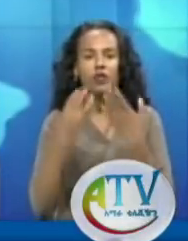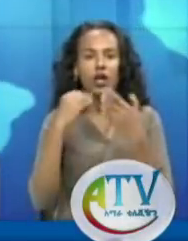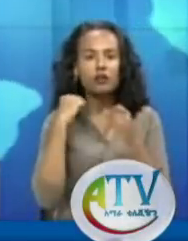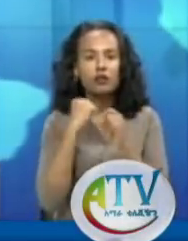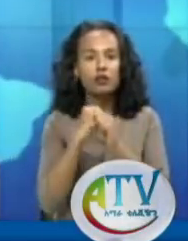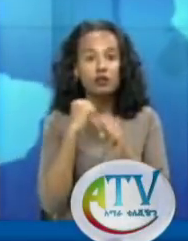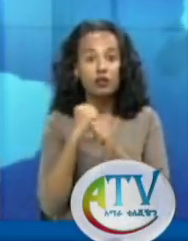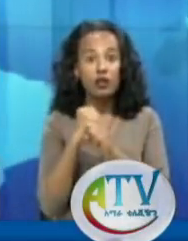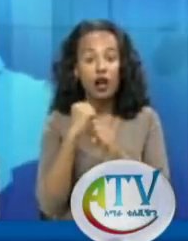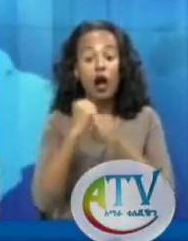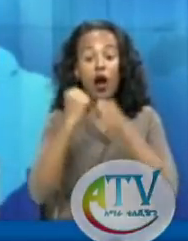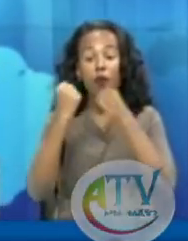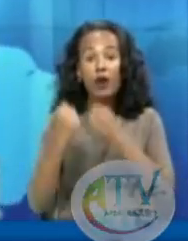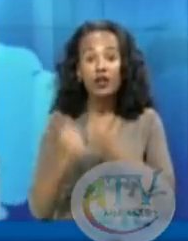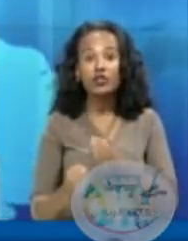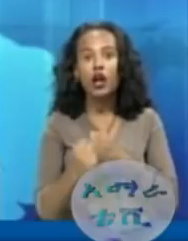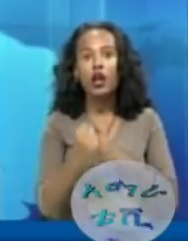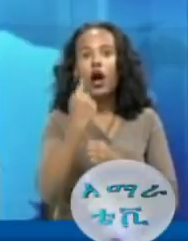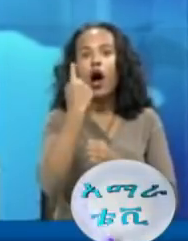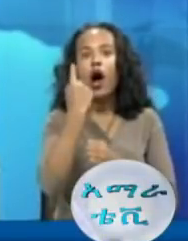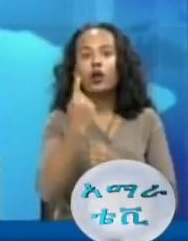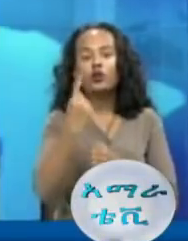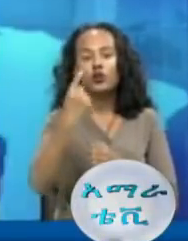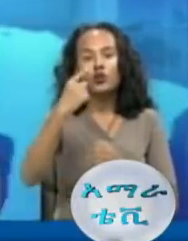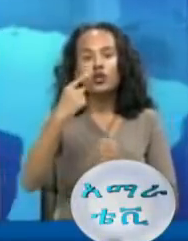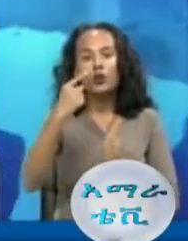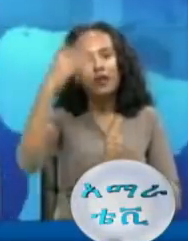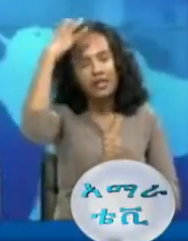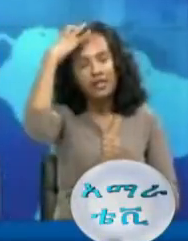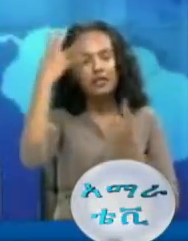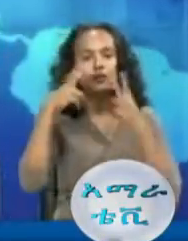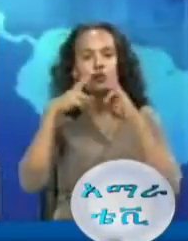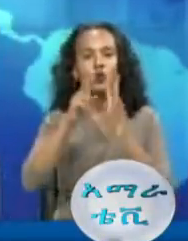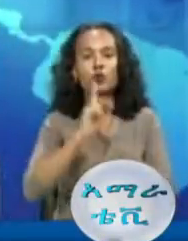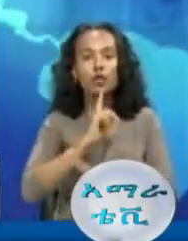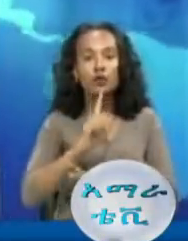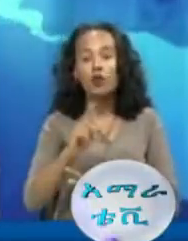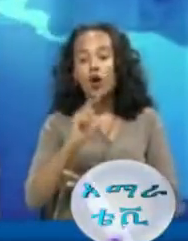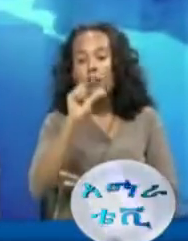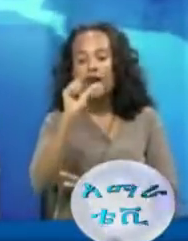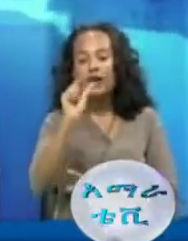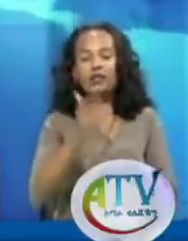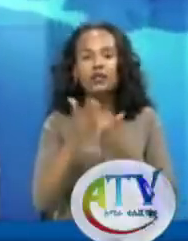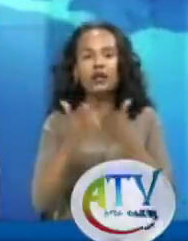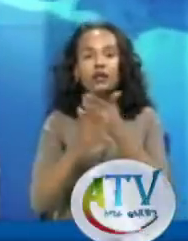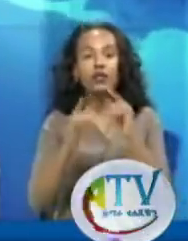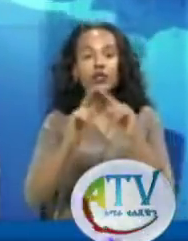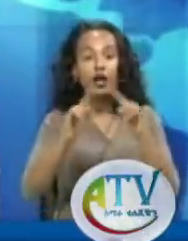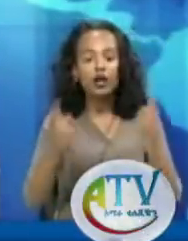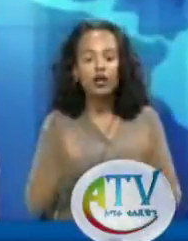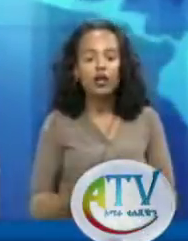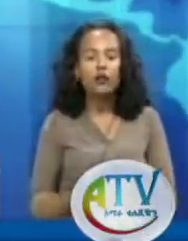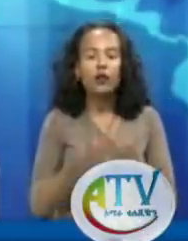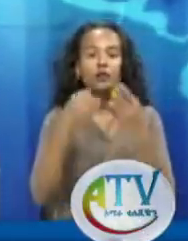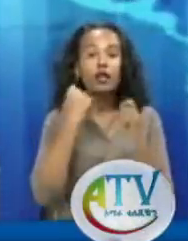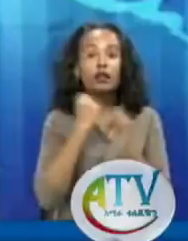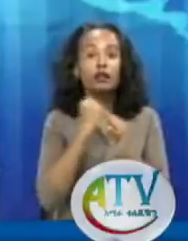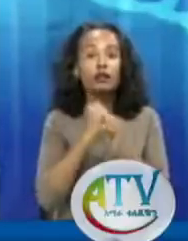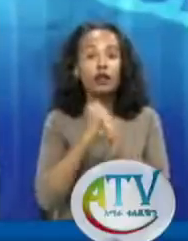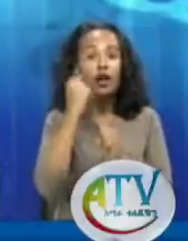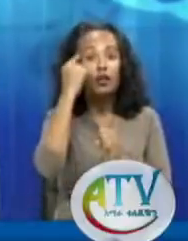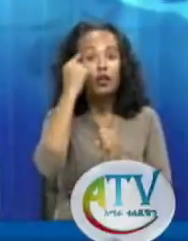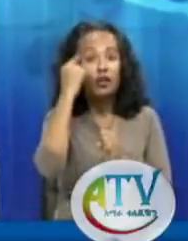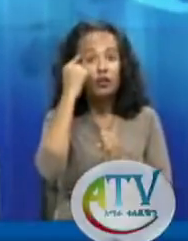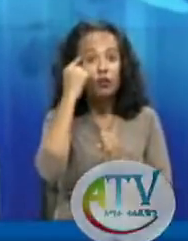እንዲከናወን ማስቻል አንዱ የመንግስት ትኩረት ነው። በአነስተኛ ደረጃ ግን በብዛት እንዲከናወን የታሰበው